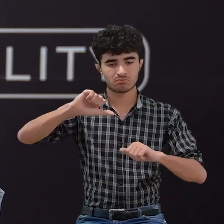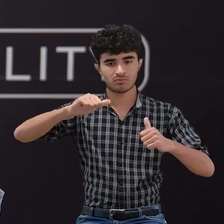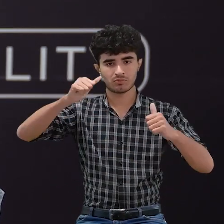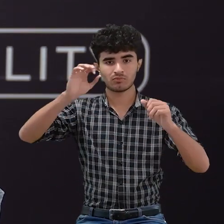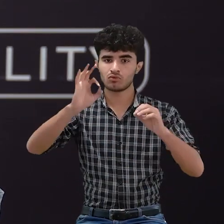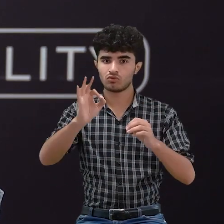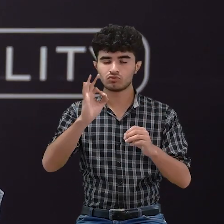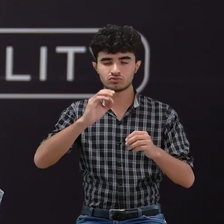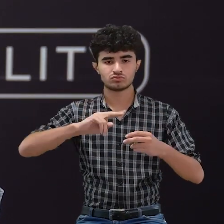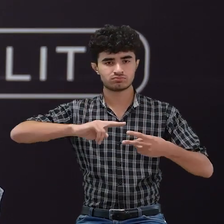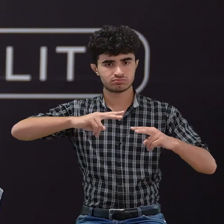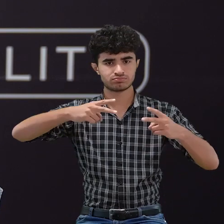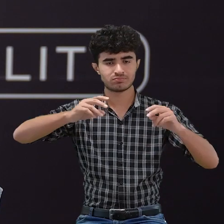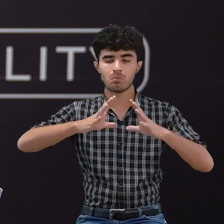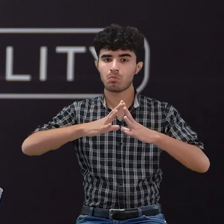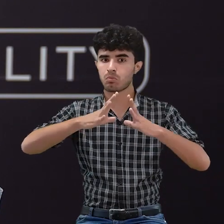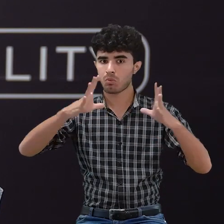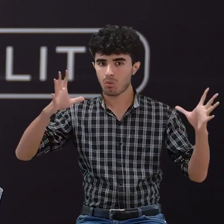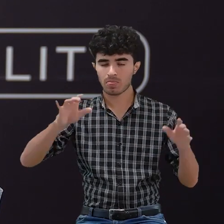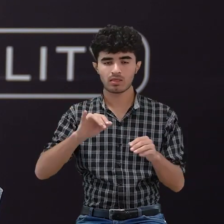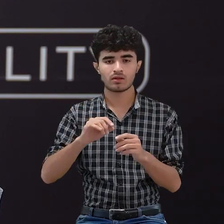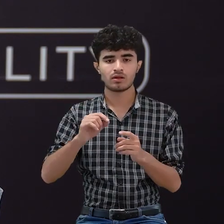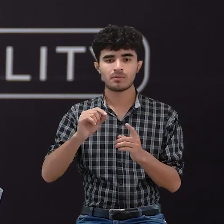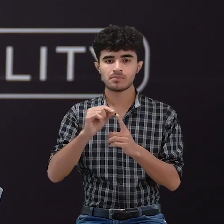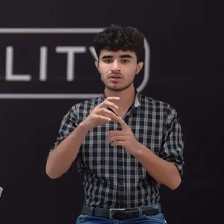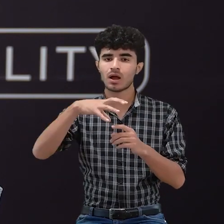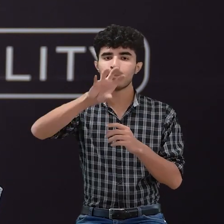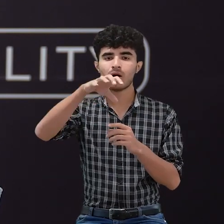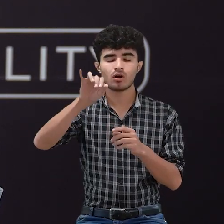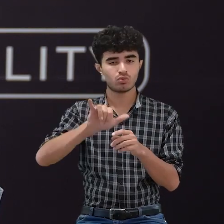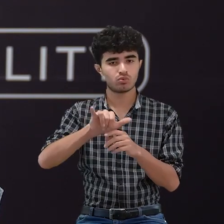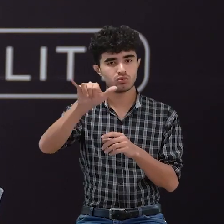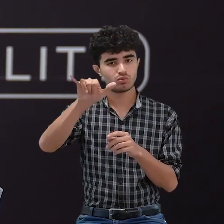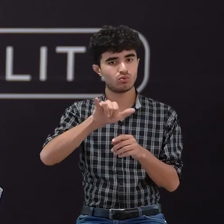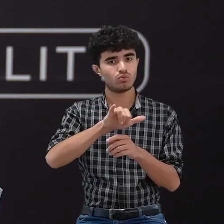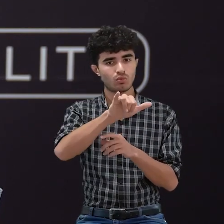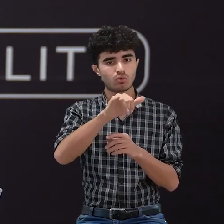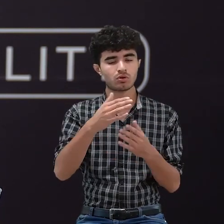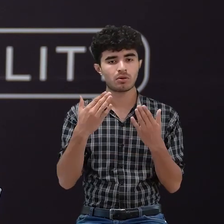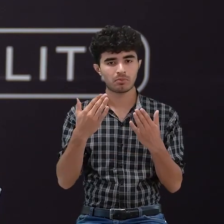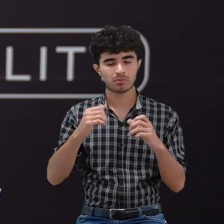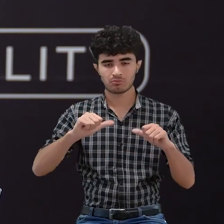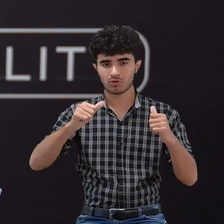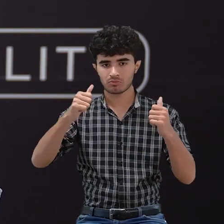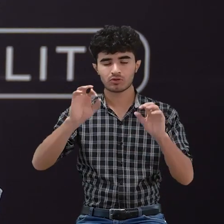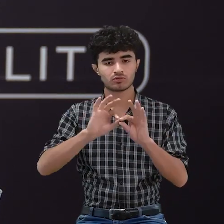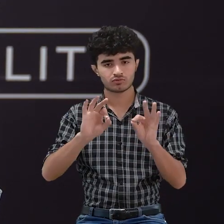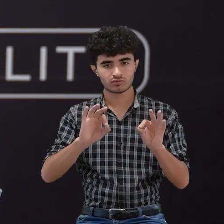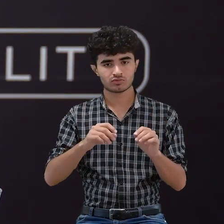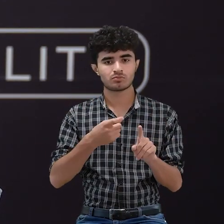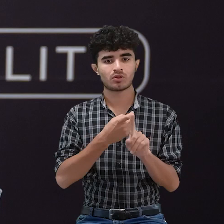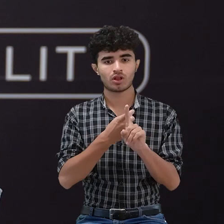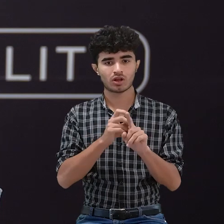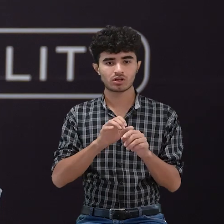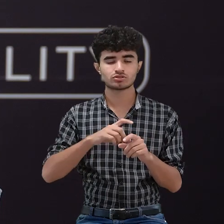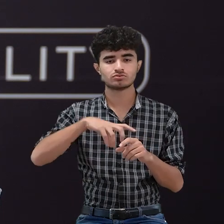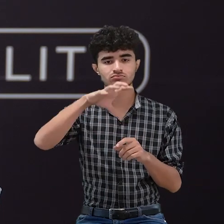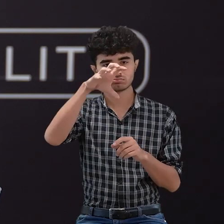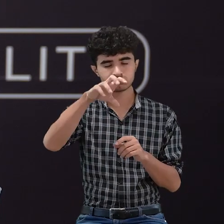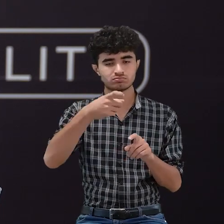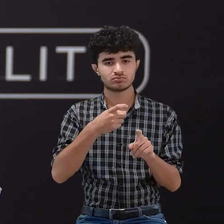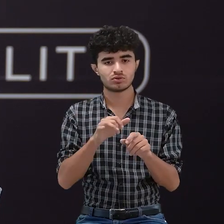اور مقبول ہوا. ہمارے اسٹوڈنٹس جو تھے وہ باہر پڑھنے کو گئے، پھر واپس آئے، پھر وہ پھیلاؤ ہوا اس